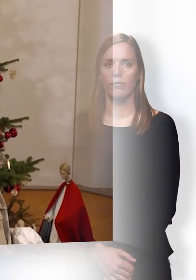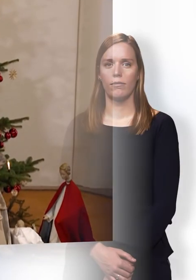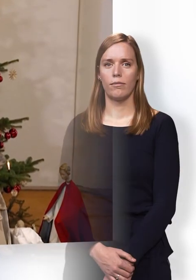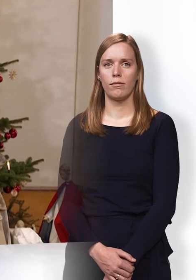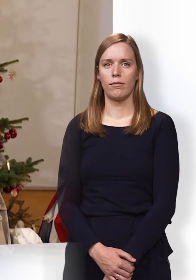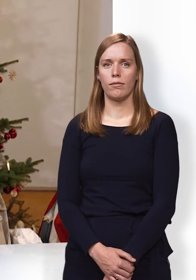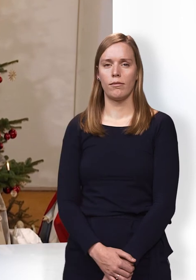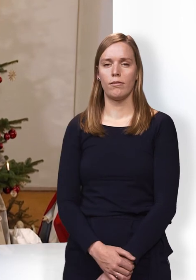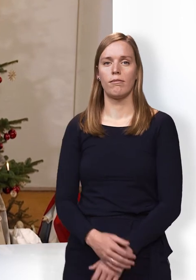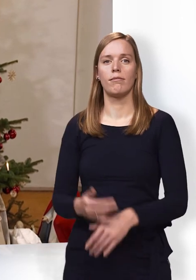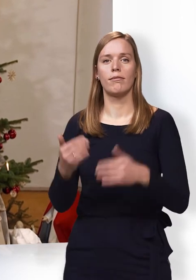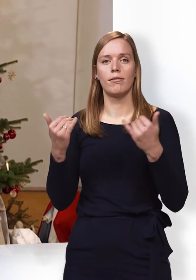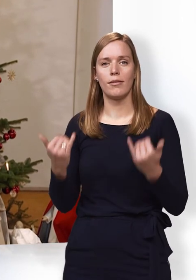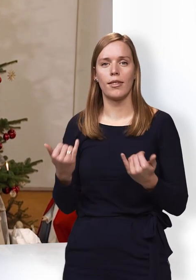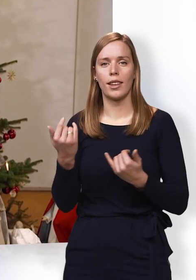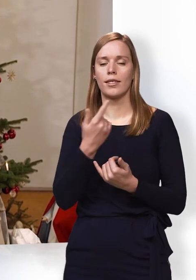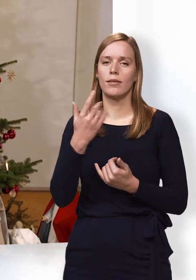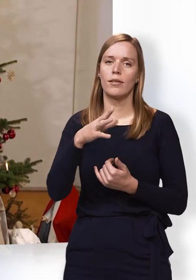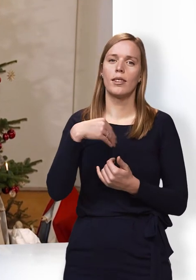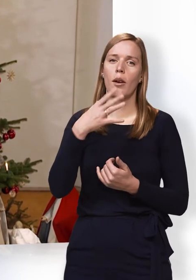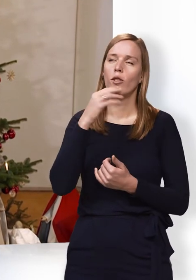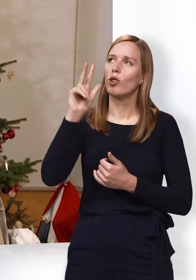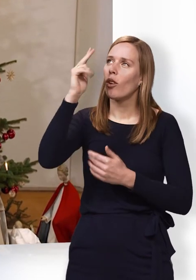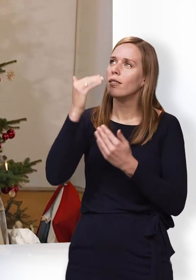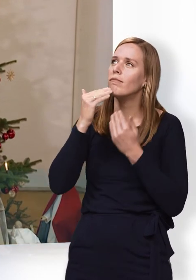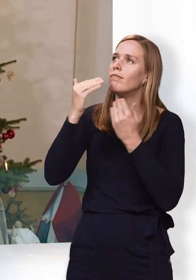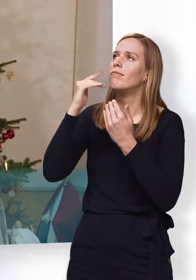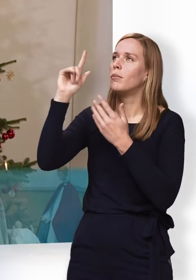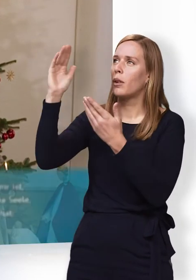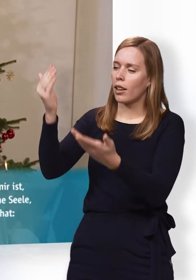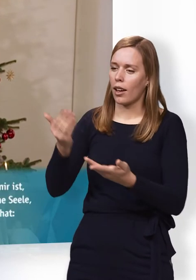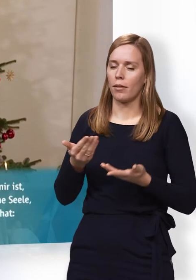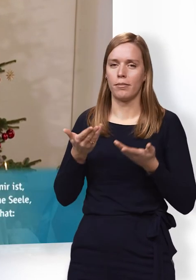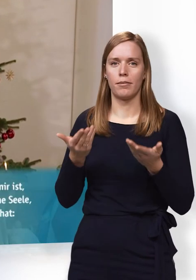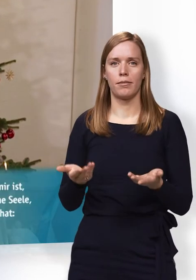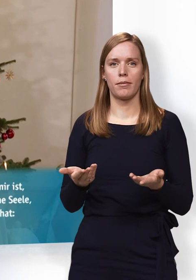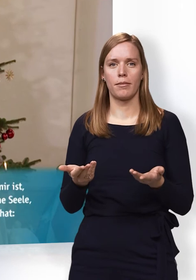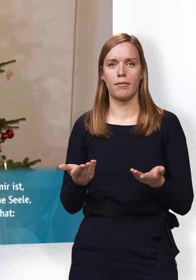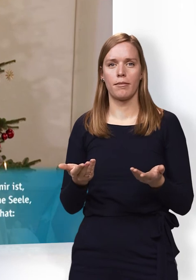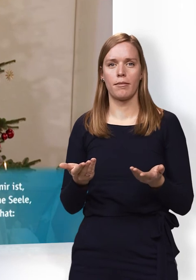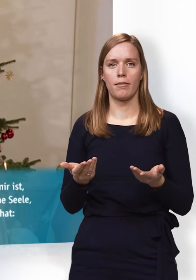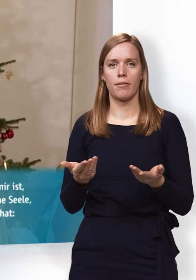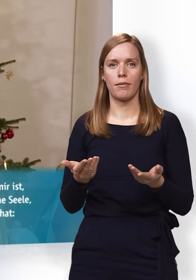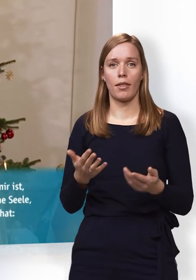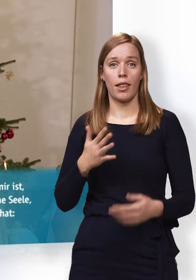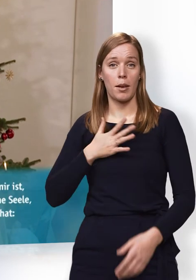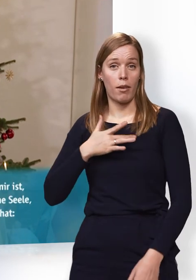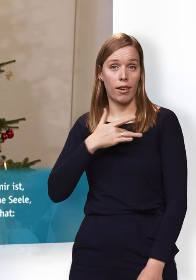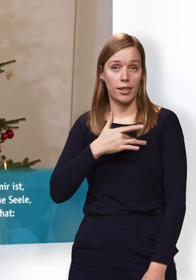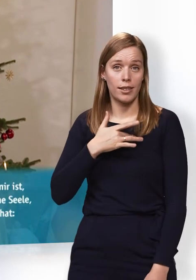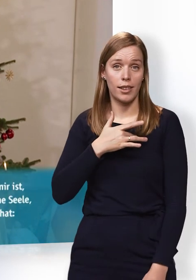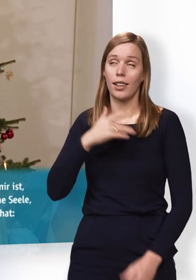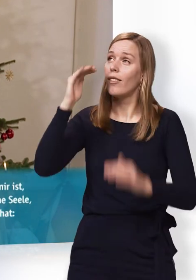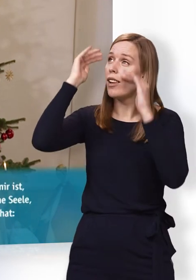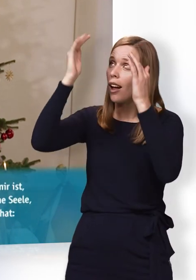Und nun lasst uns Gott danken für seine Gaben. Lobe den Herrn, meine Seele,